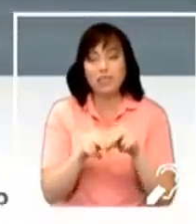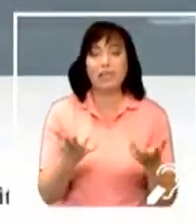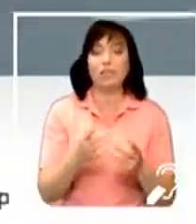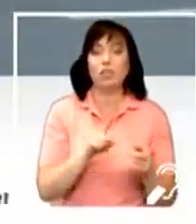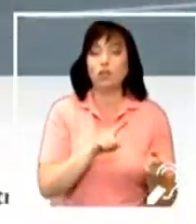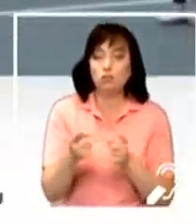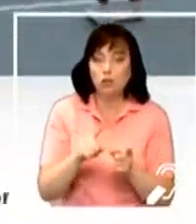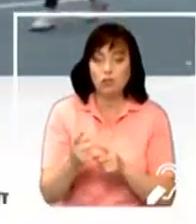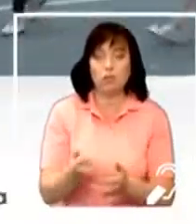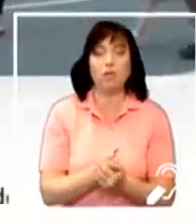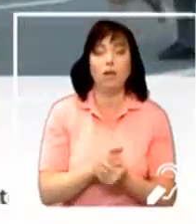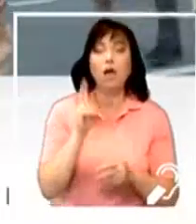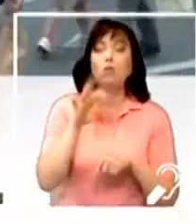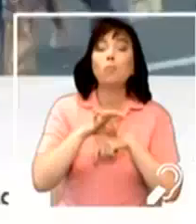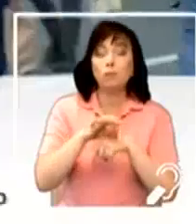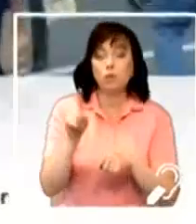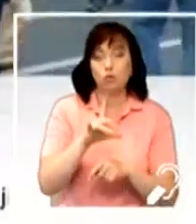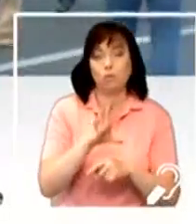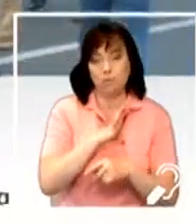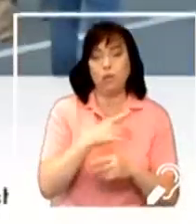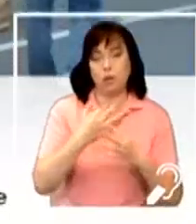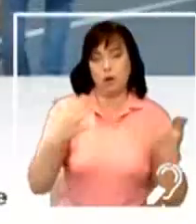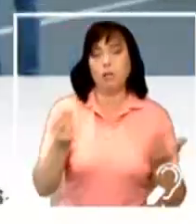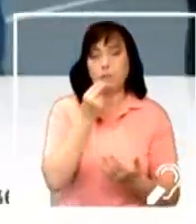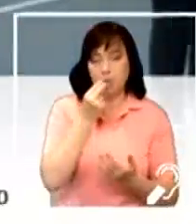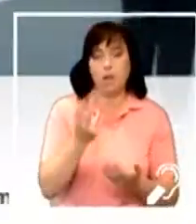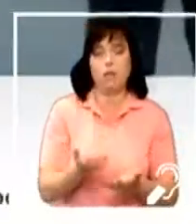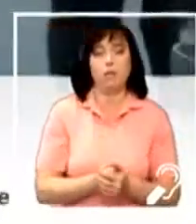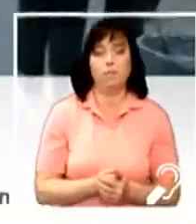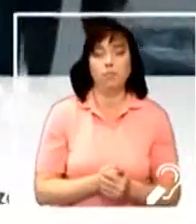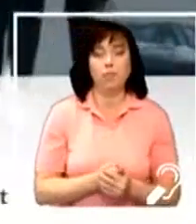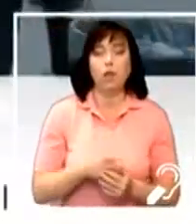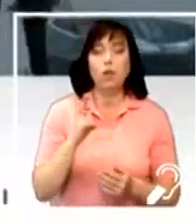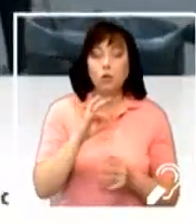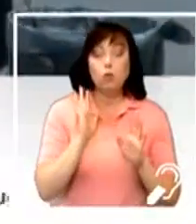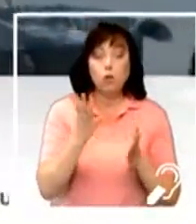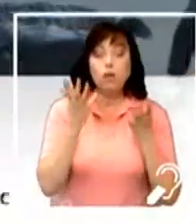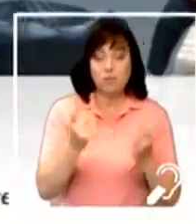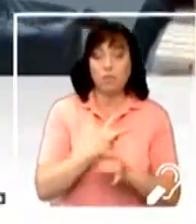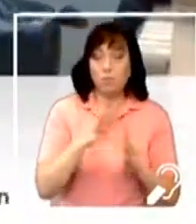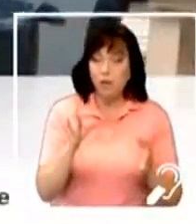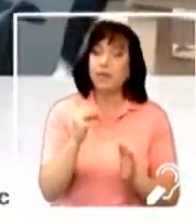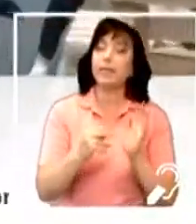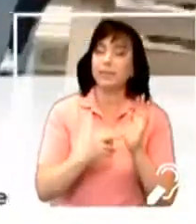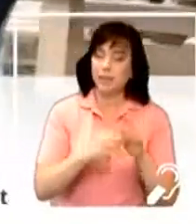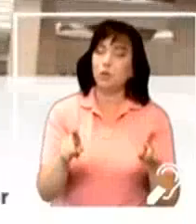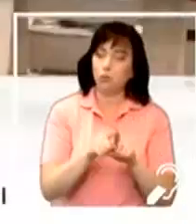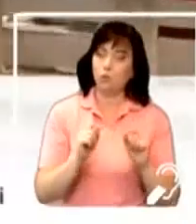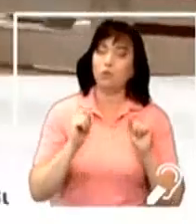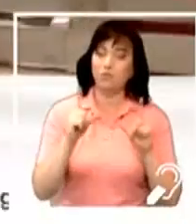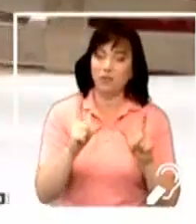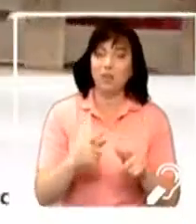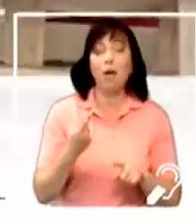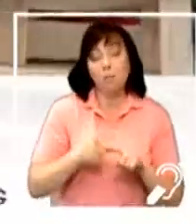friptura. Organizatorii au ținut să nu lipsească bucatele tradiționale. Doar că în zi de sărbătoare și prețurile sunt pe măsură, așa că